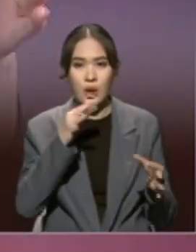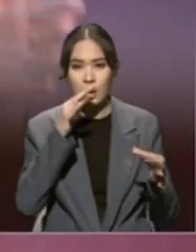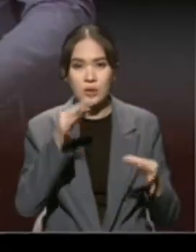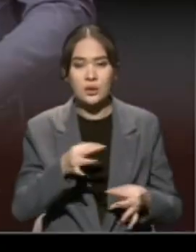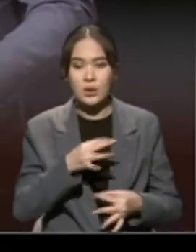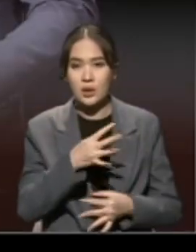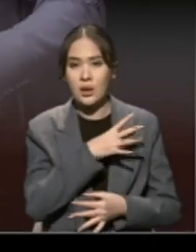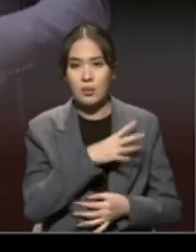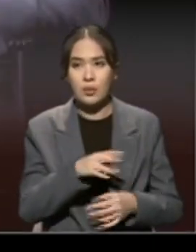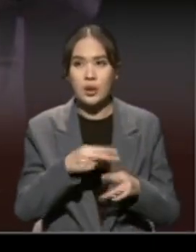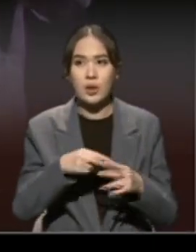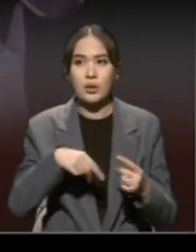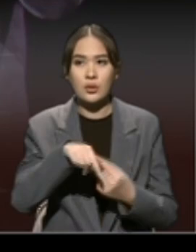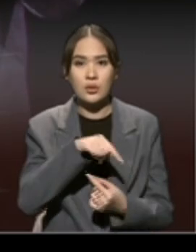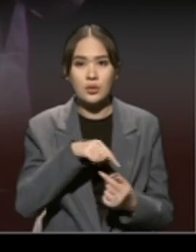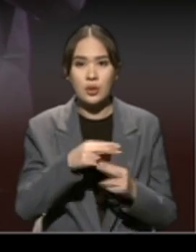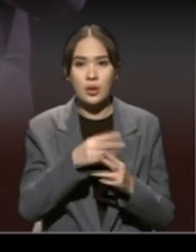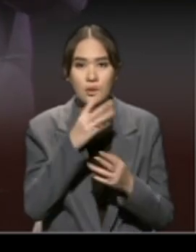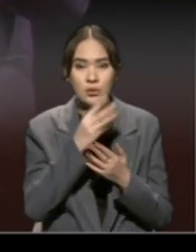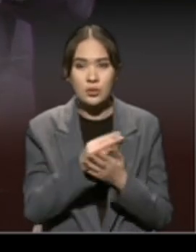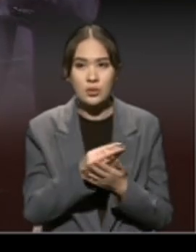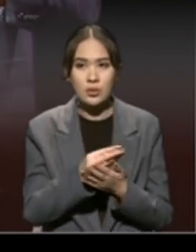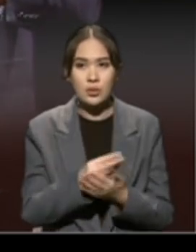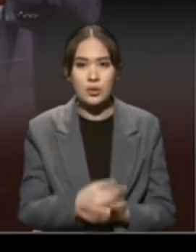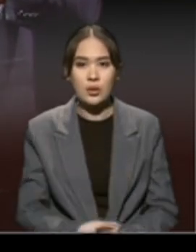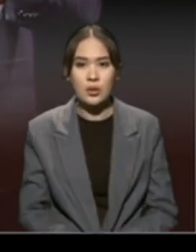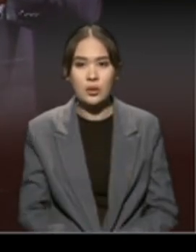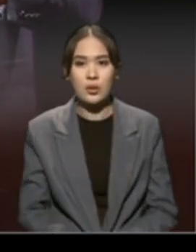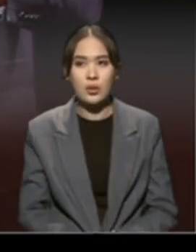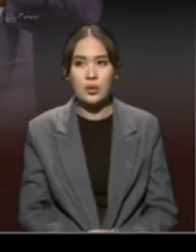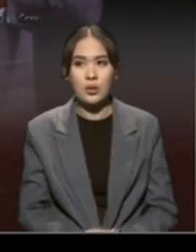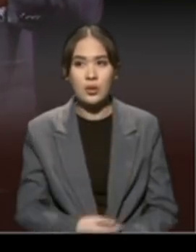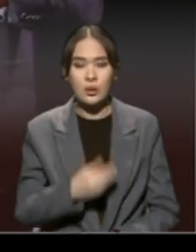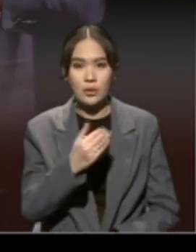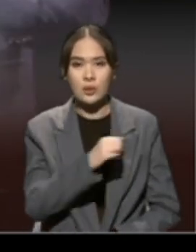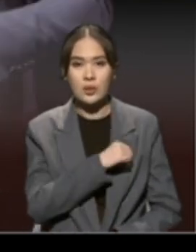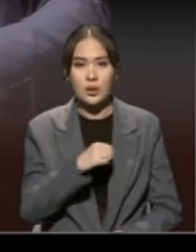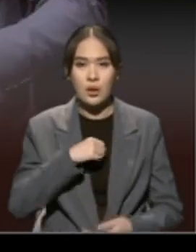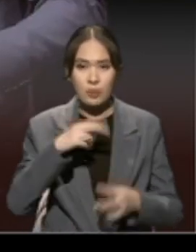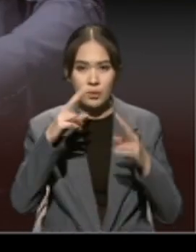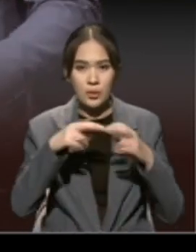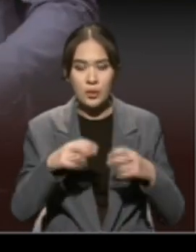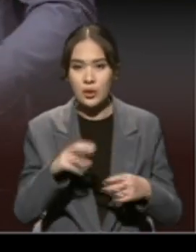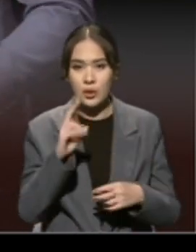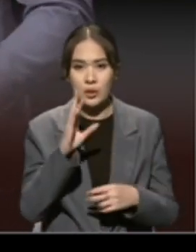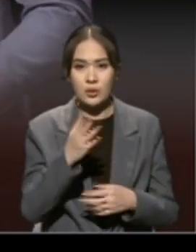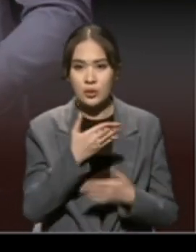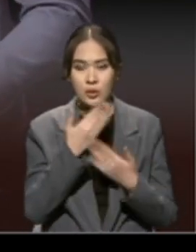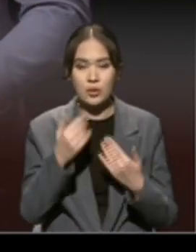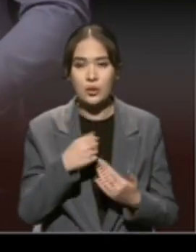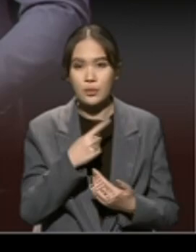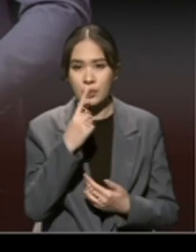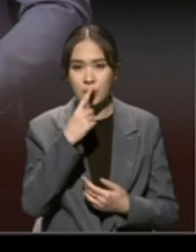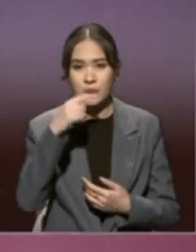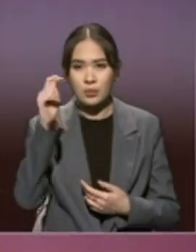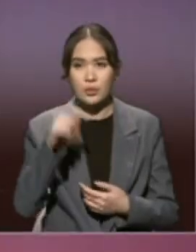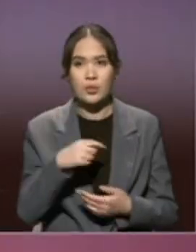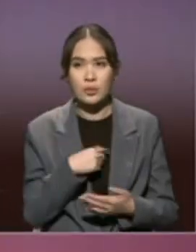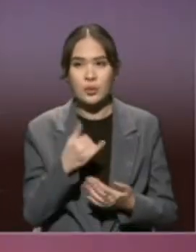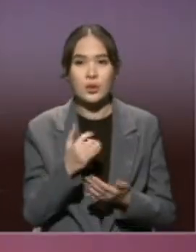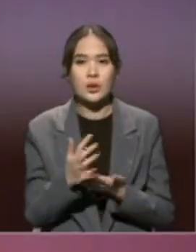меншік кәсіпкерді. Сіз өзіңіз тұрғын үй сарапшысыз, басыңызда баспана жоқ па? Енді келдік Астанаға. Келгенімізде енді біз жинап